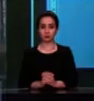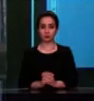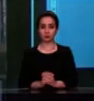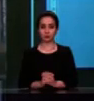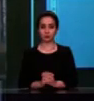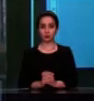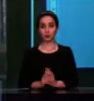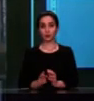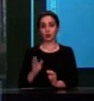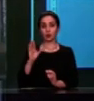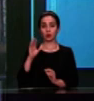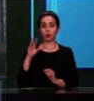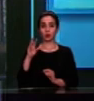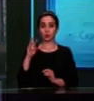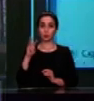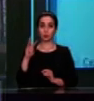Microsoft Word